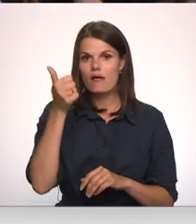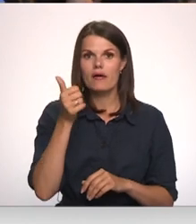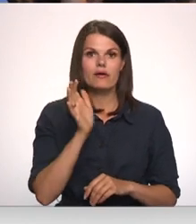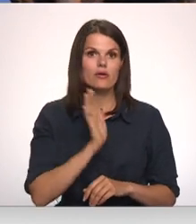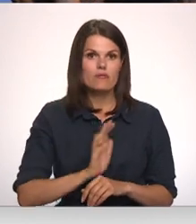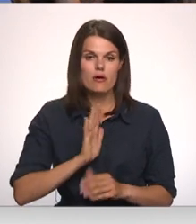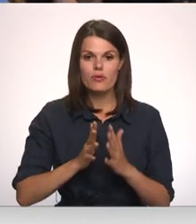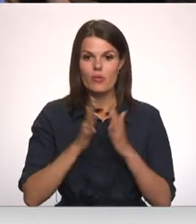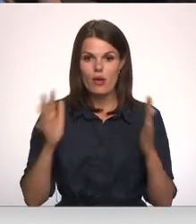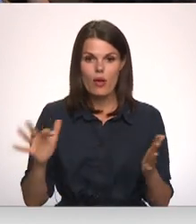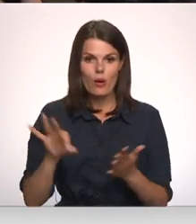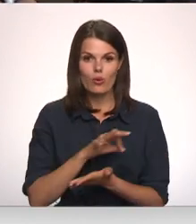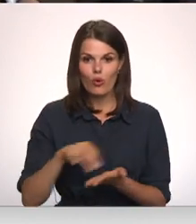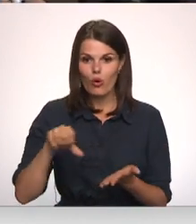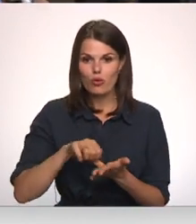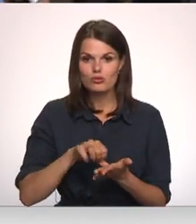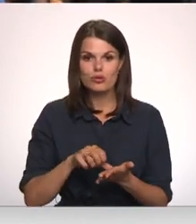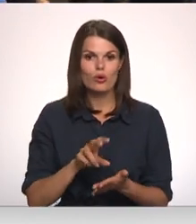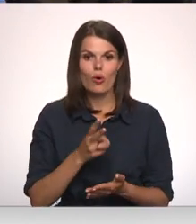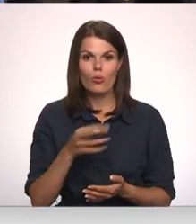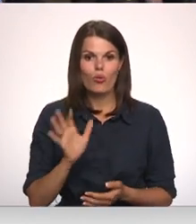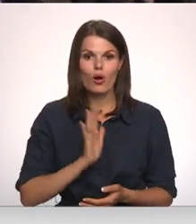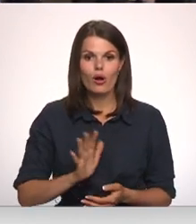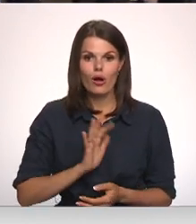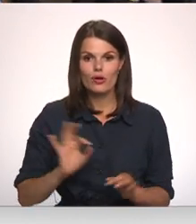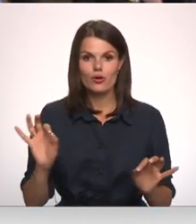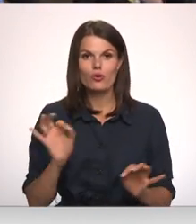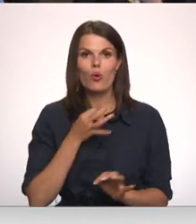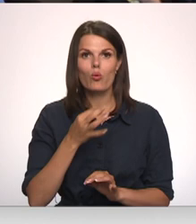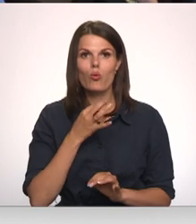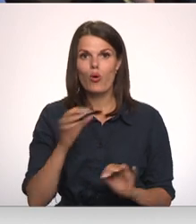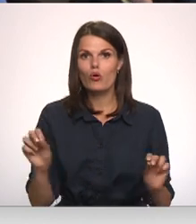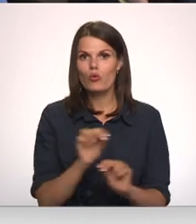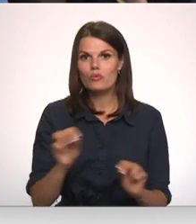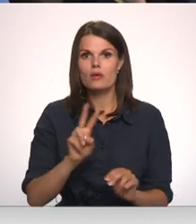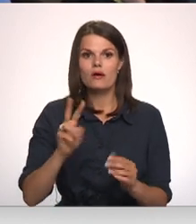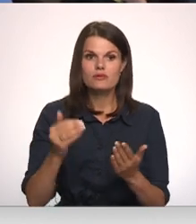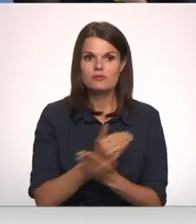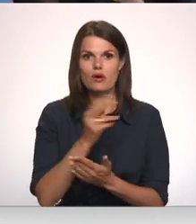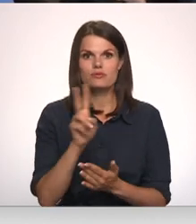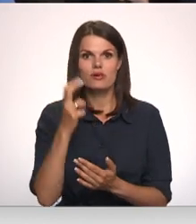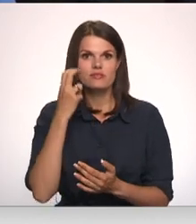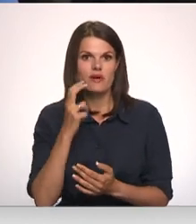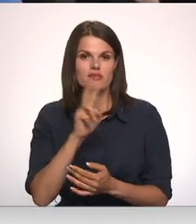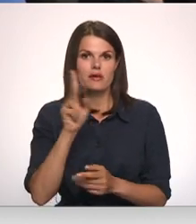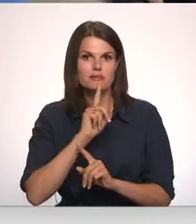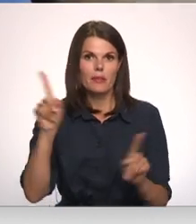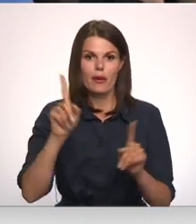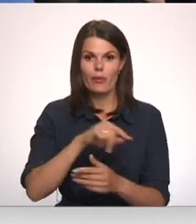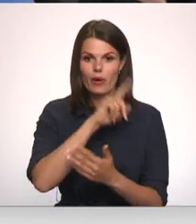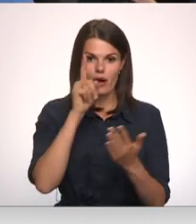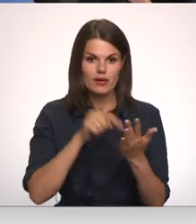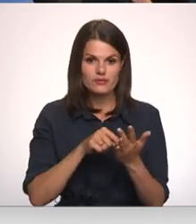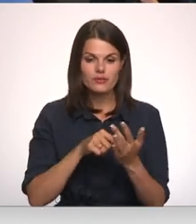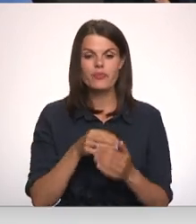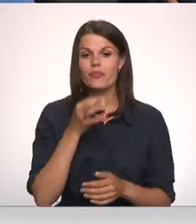teikt, koncerts. Kas gaidāms kuru mūzikā? Kas jauns, kas no vecā, kas neparasts? Jāsaka